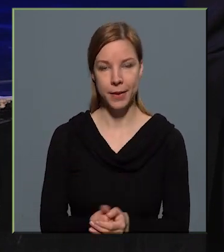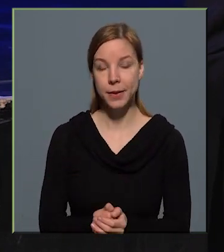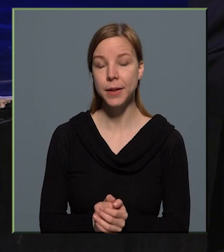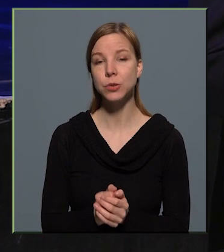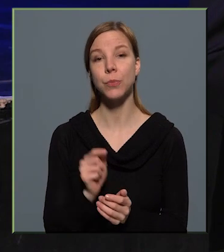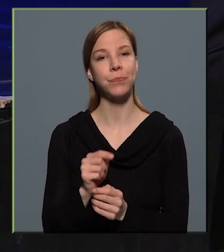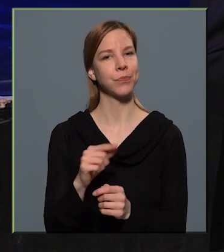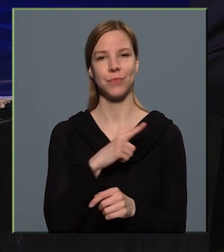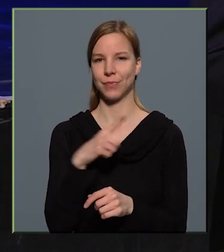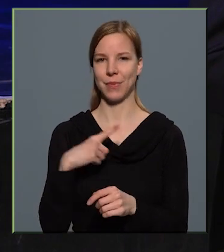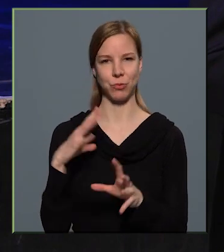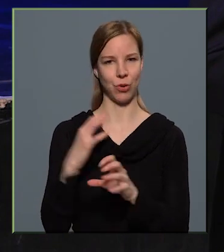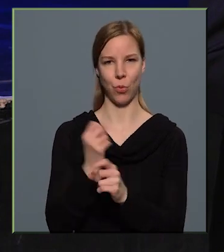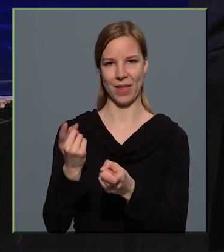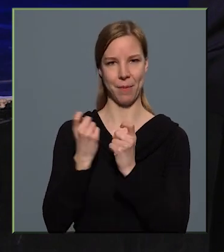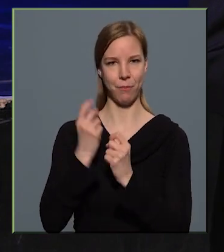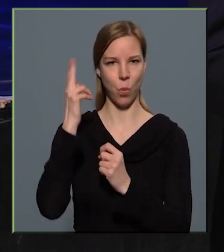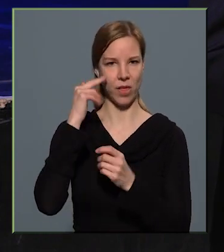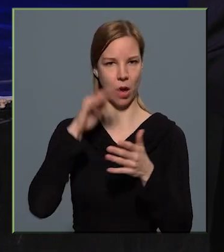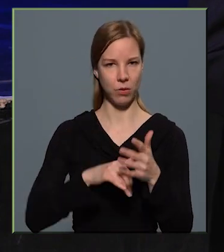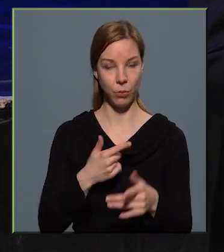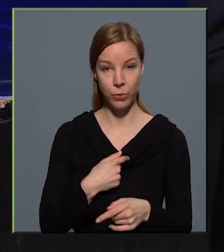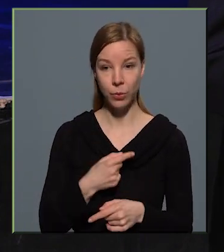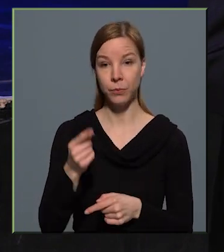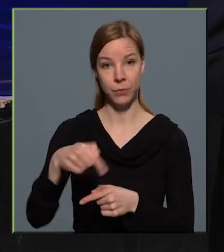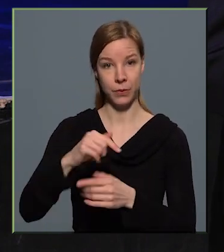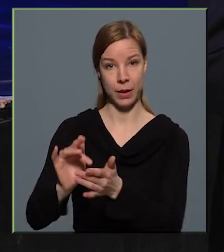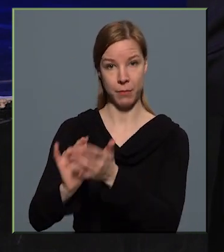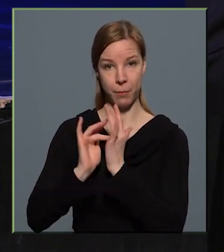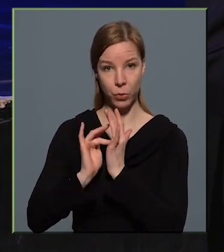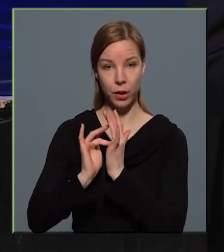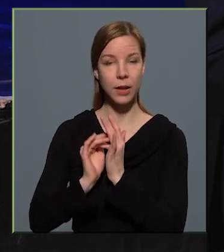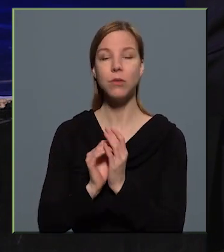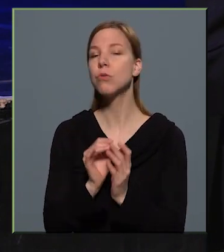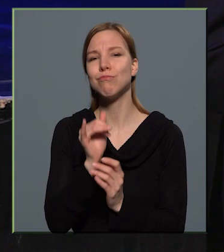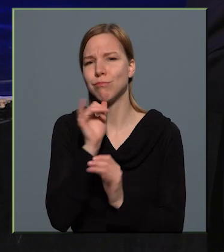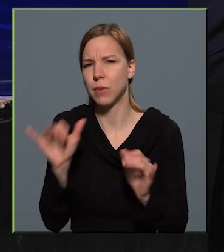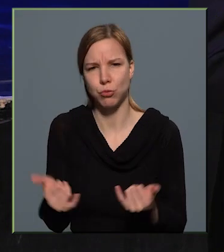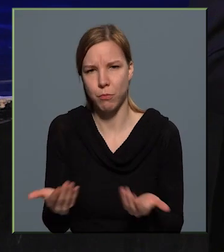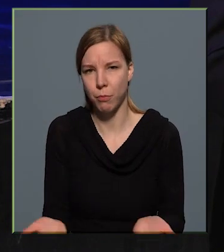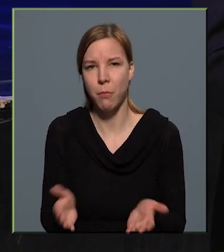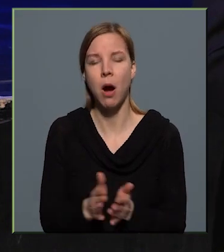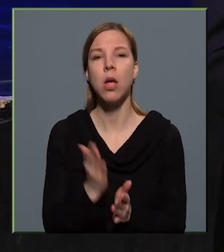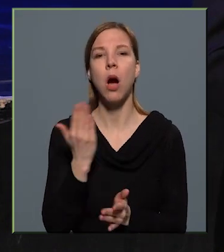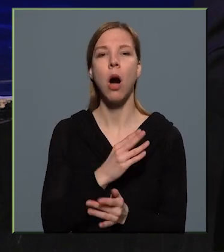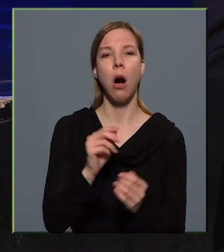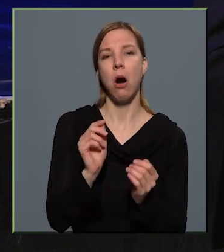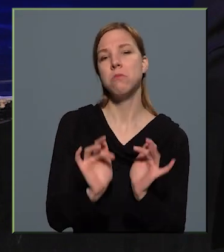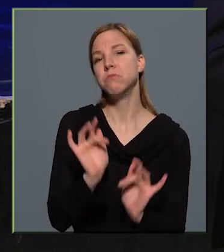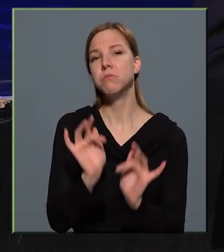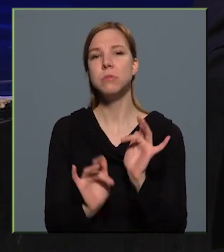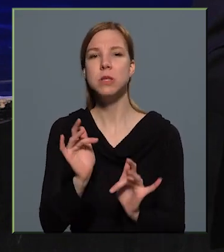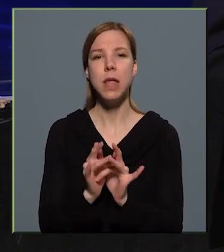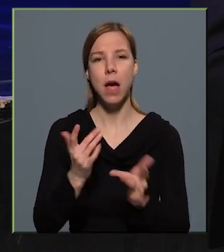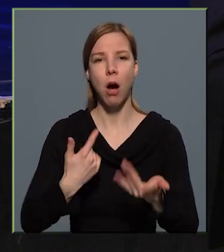csak a győzelmeitekből tanulunk. Azt is megmutatjátok, hogy nincs semmi baj, ha az embert egyszer-egyszer padlóra